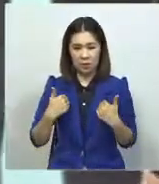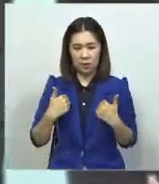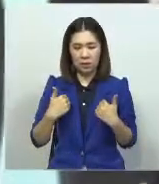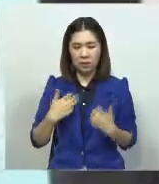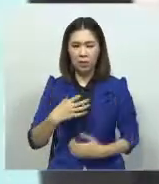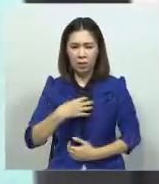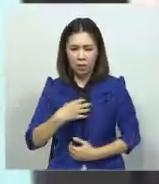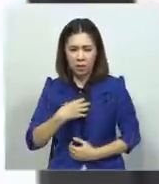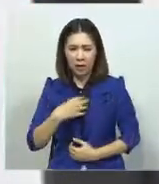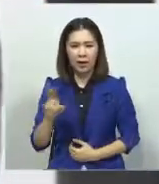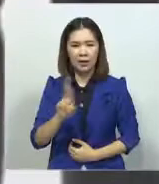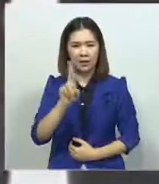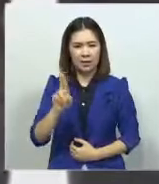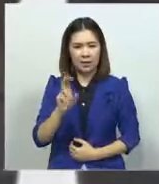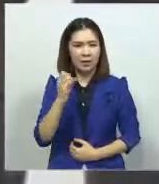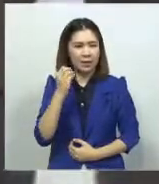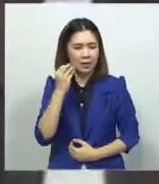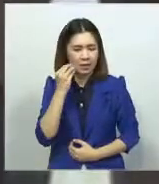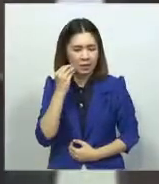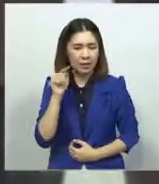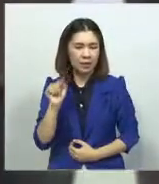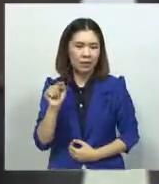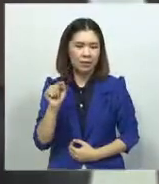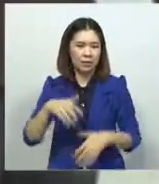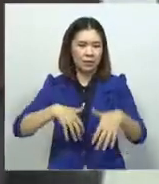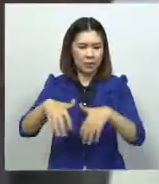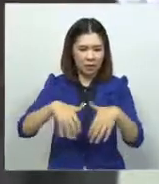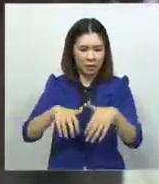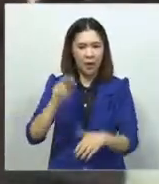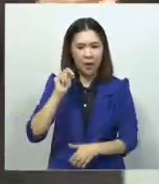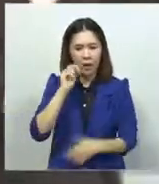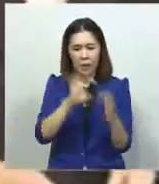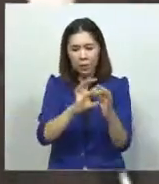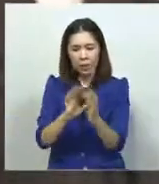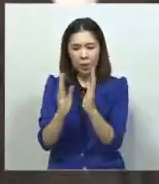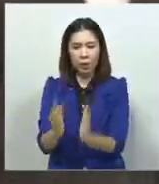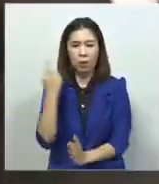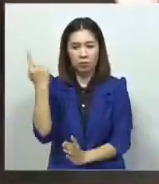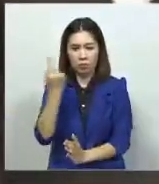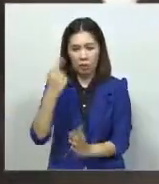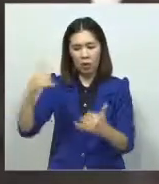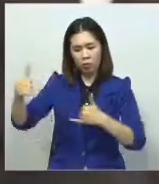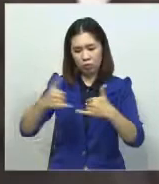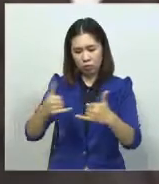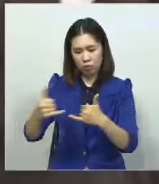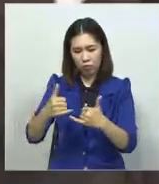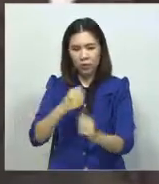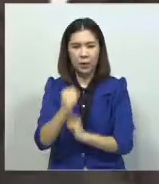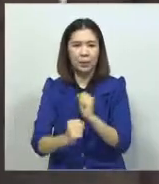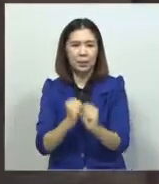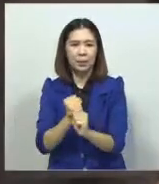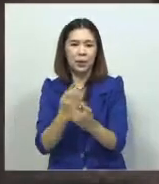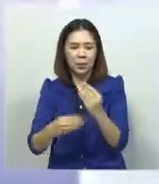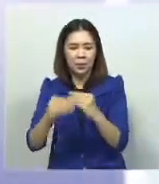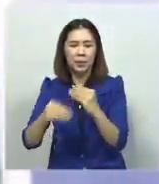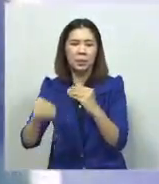การในการใช้น้ำประปาของประชาชนในพื้นที่ให้สอดคล้องกับจำนวนนักท่องเที่ยวที่มีแนวโน้มจะสูงขึ้นทุกปีจนส่ง